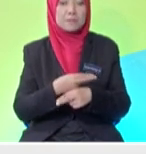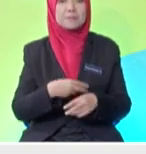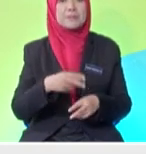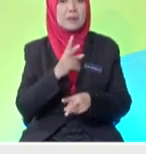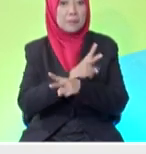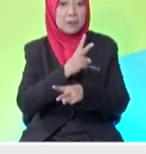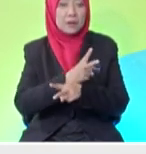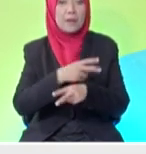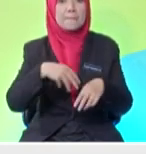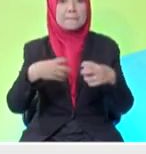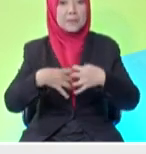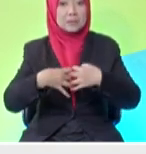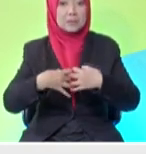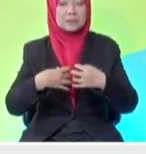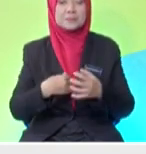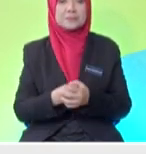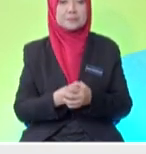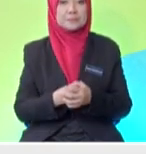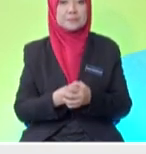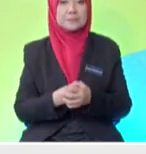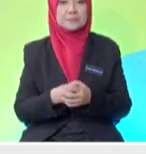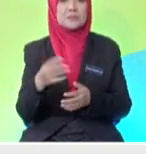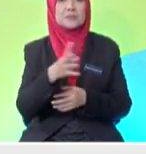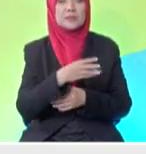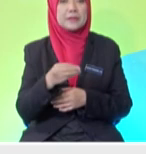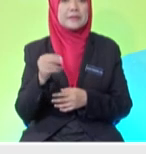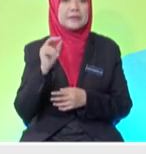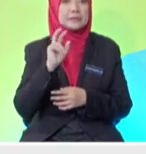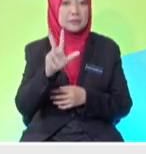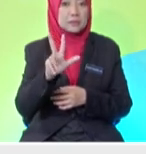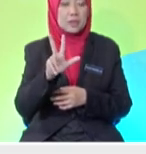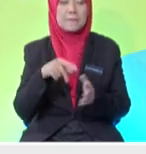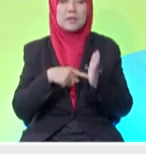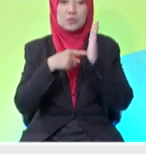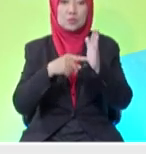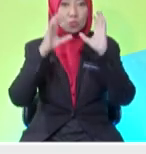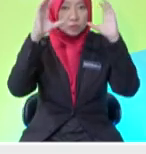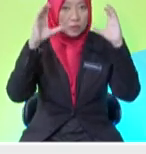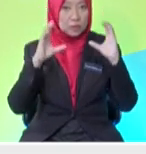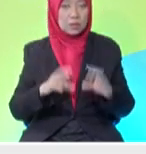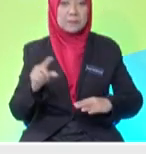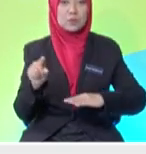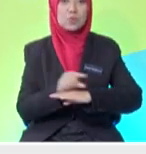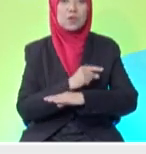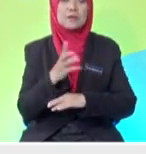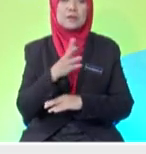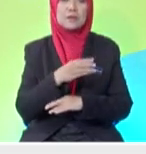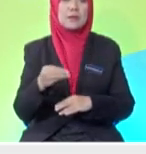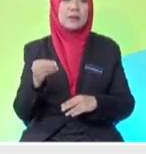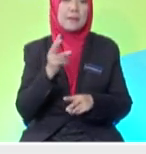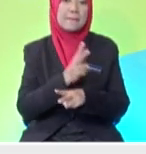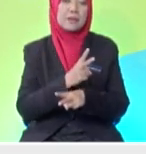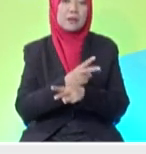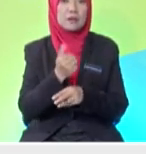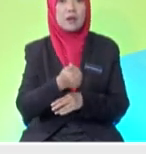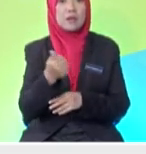berdasarkan pengeluaran dan yang ketiga menunjuk cara penggunaan dan penyelenggaraan alat